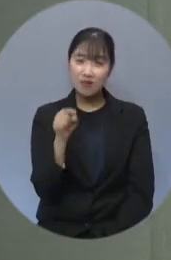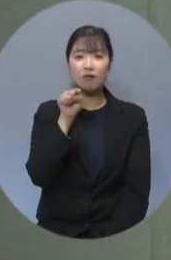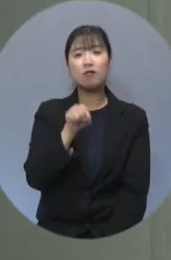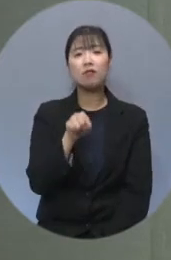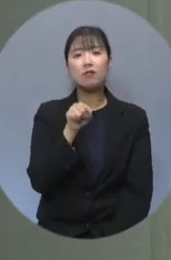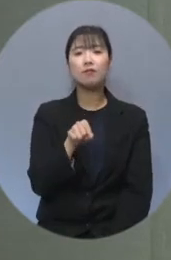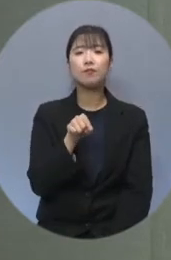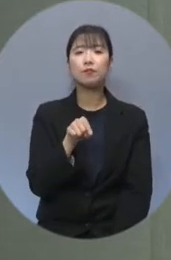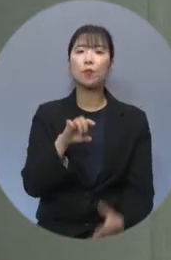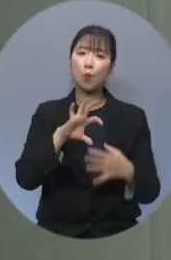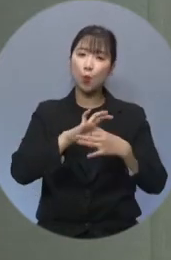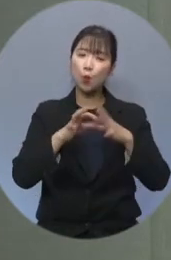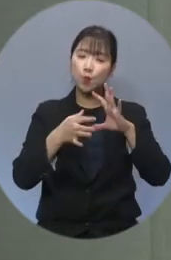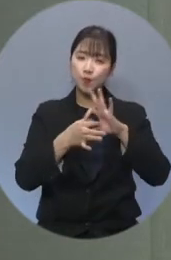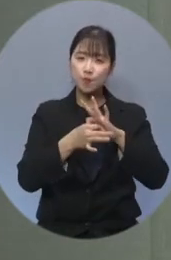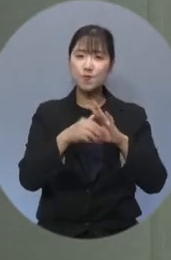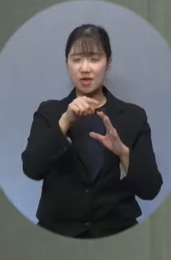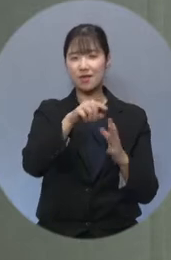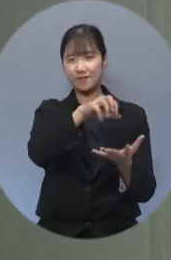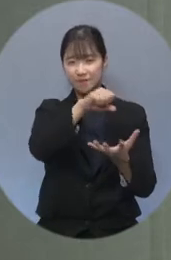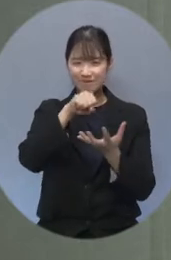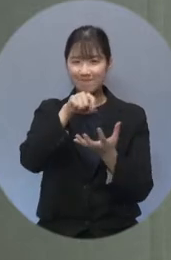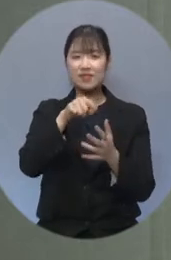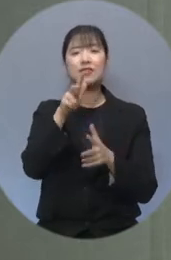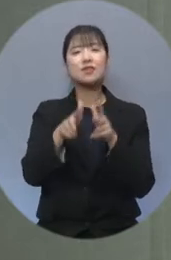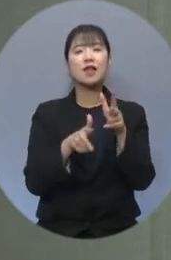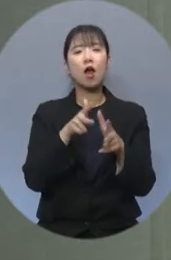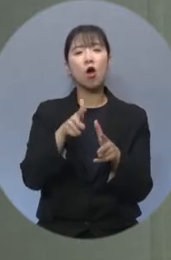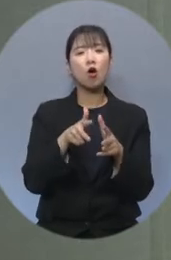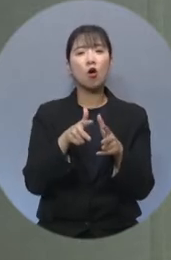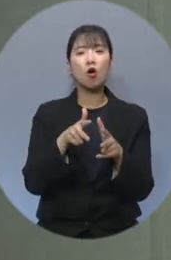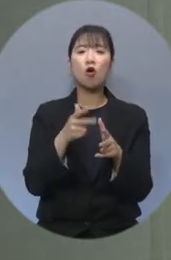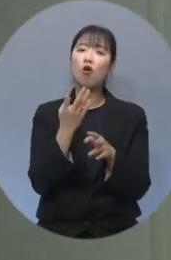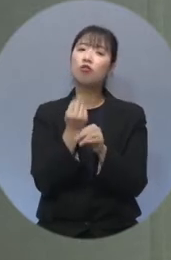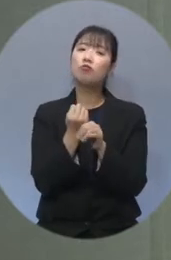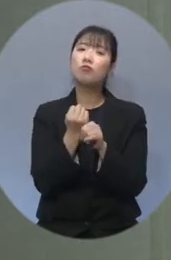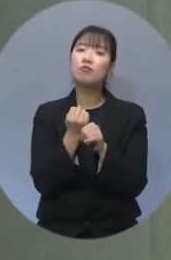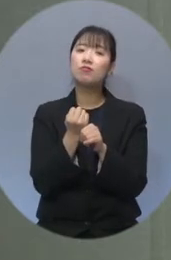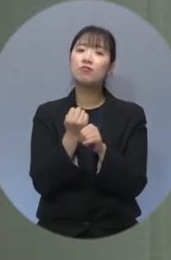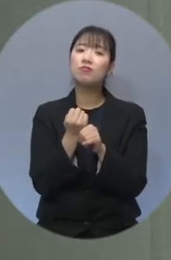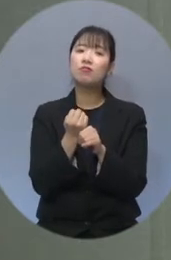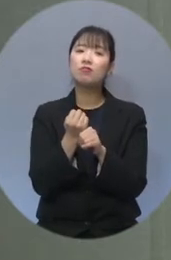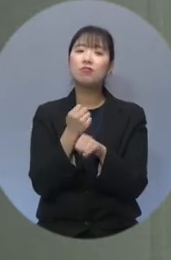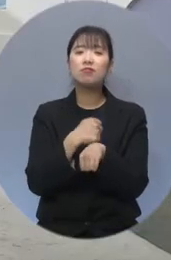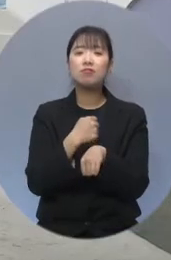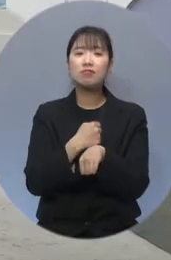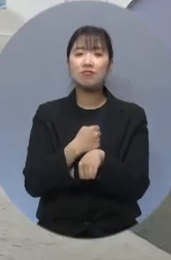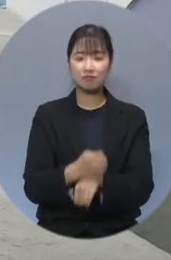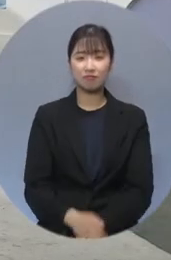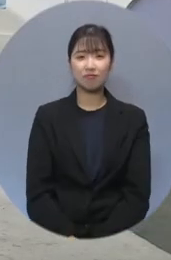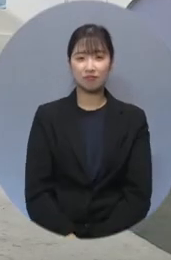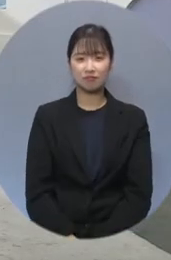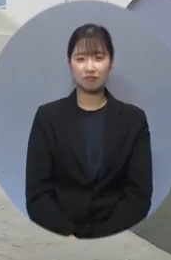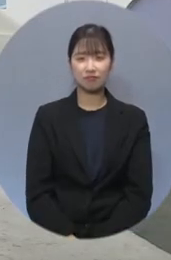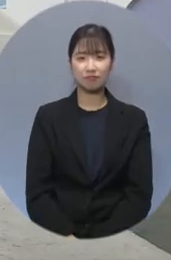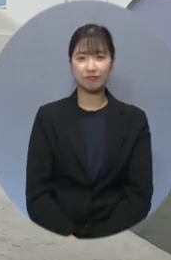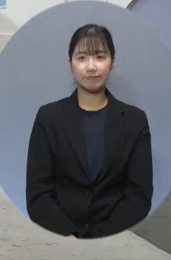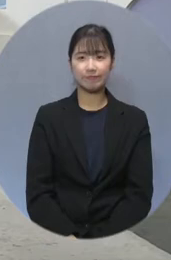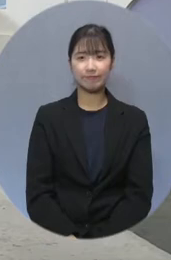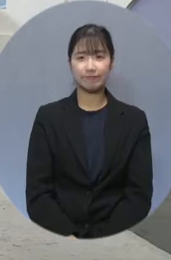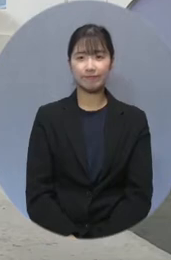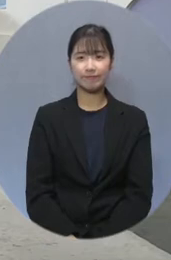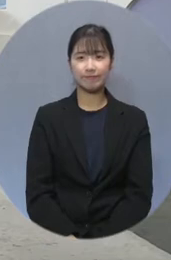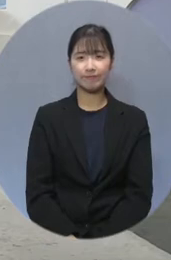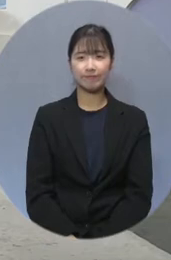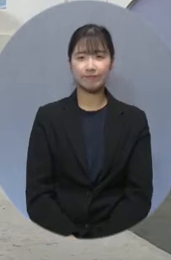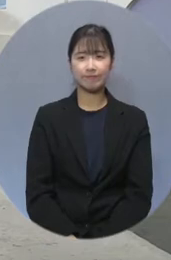하는데 네, 네, 이 네. 올림픽 유치 사업이 대개 몇 년도에 어떻게 일어나는 겁니까? 네, 우리